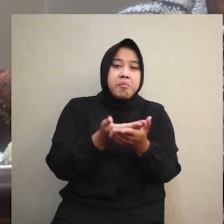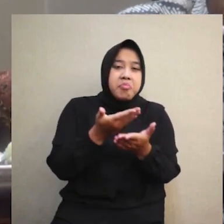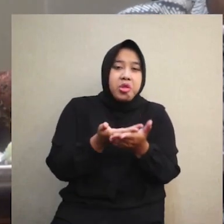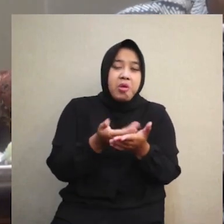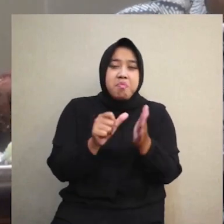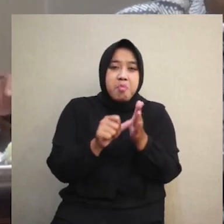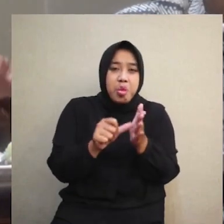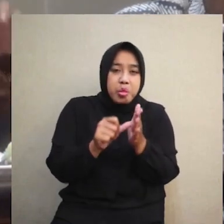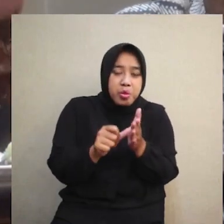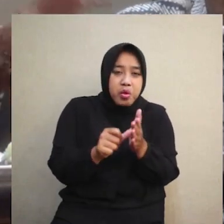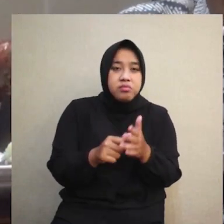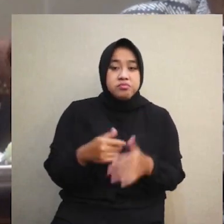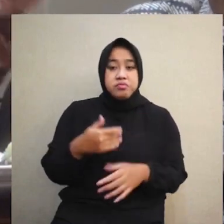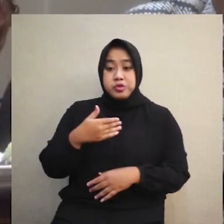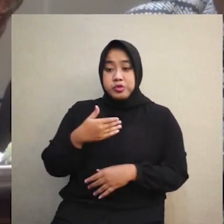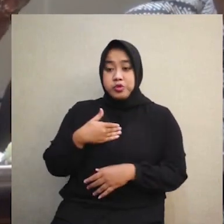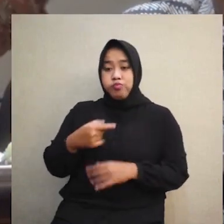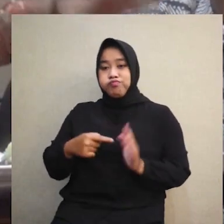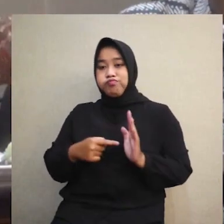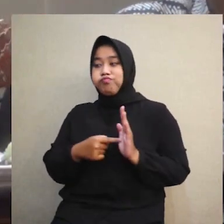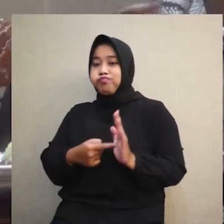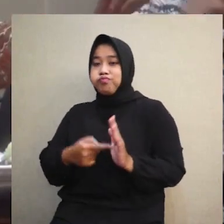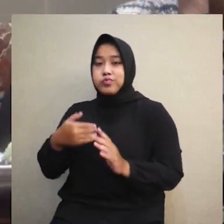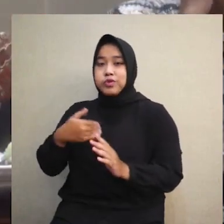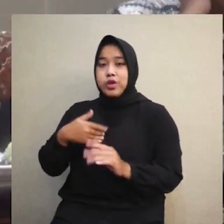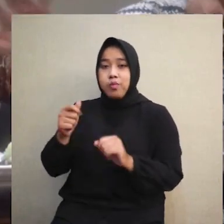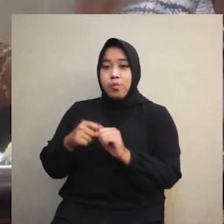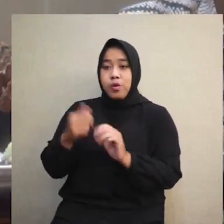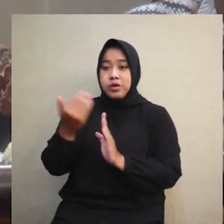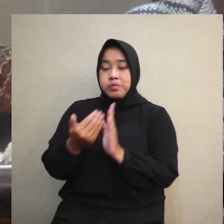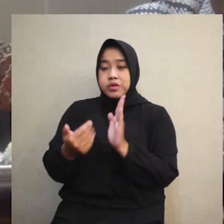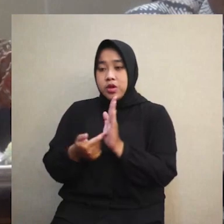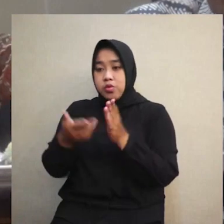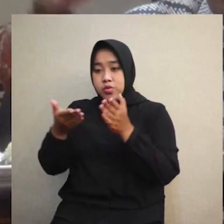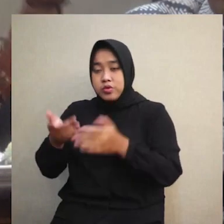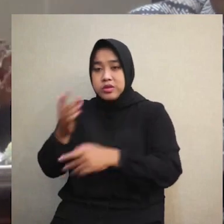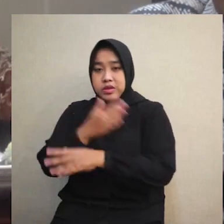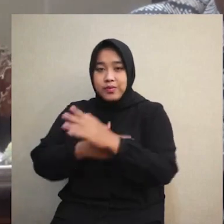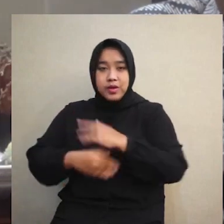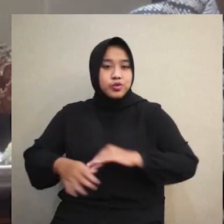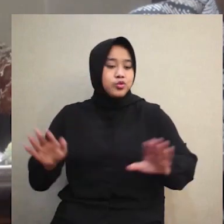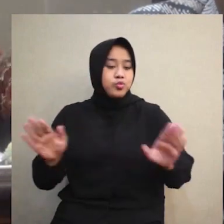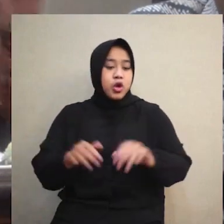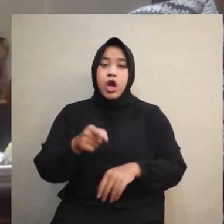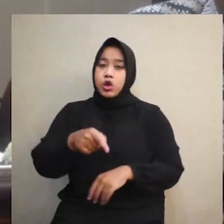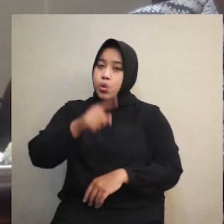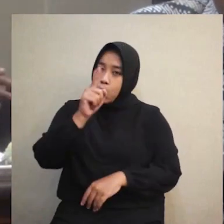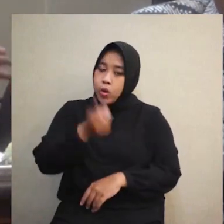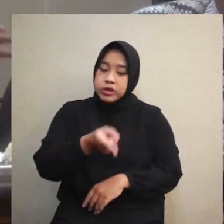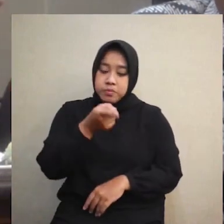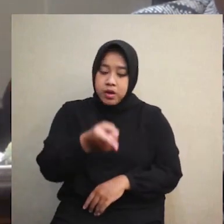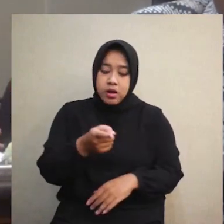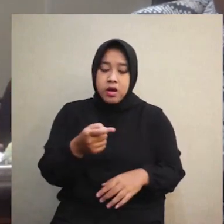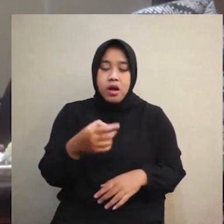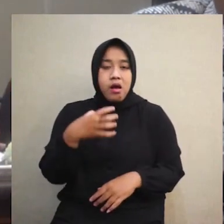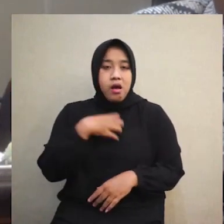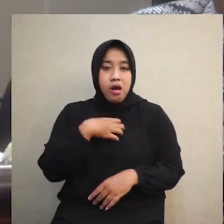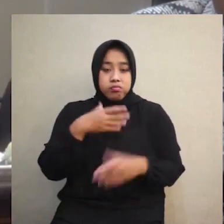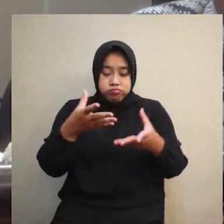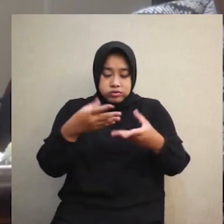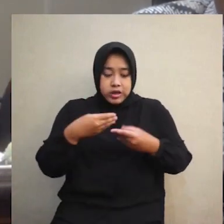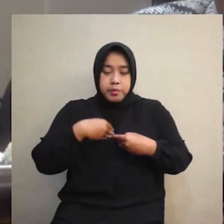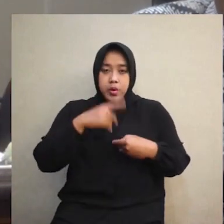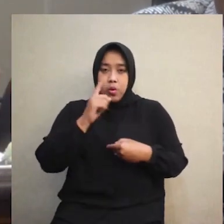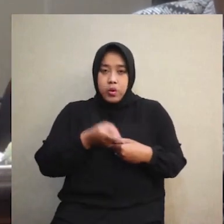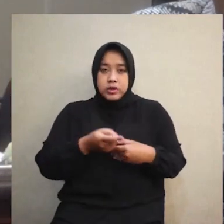nih saya berjasa memberikan kebijakan kepada disabilitas bukan itu kewajibanmu gitu dan ini hak bagi kami kira-kira